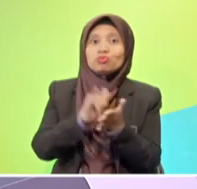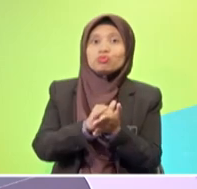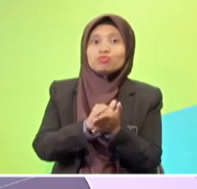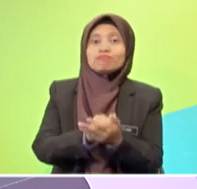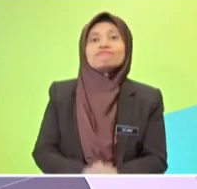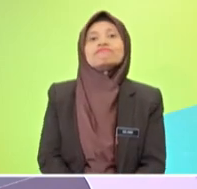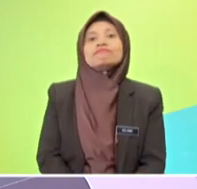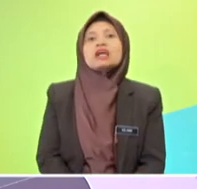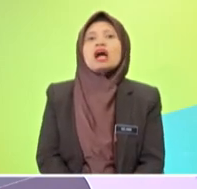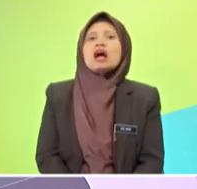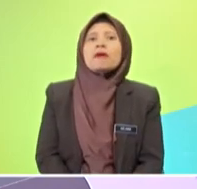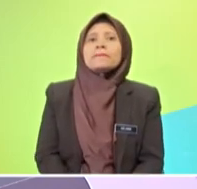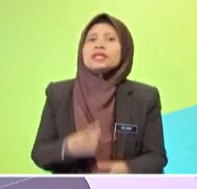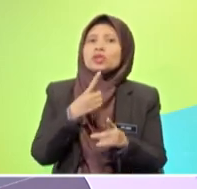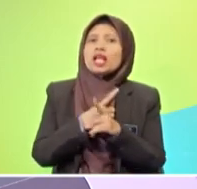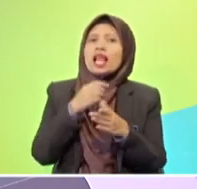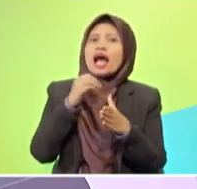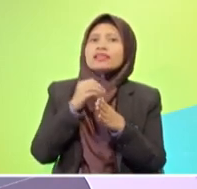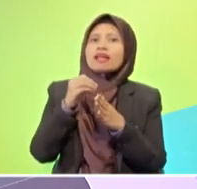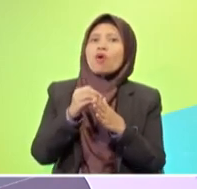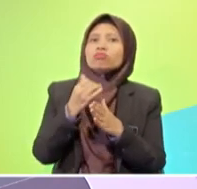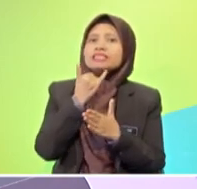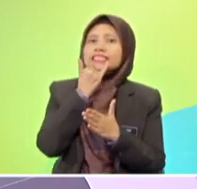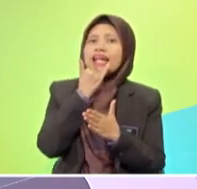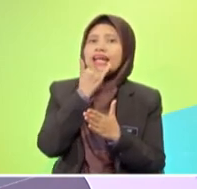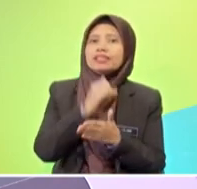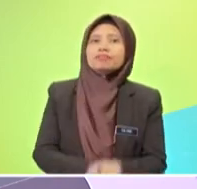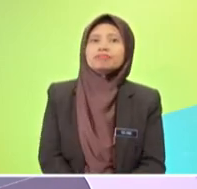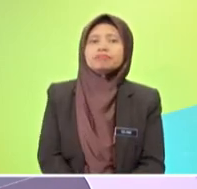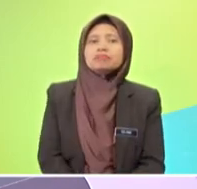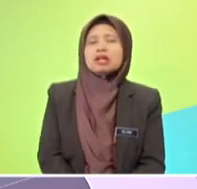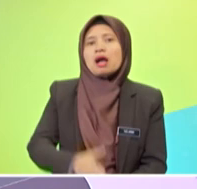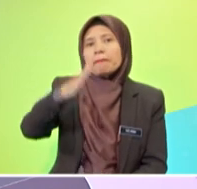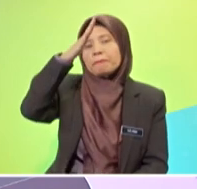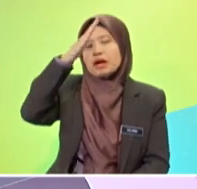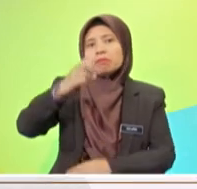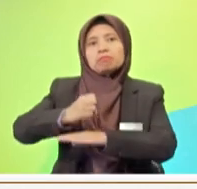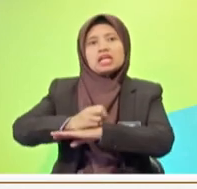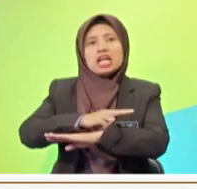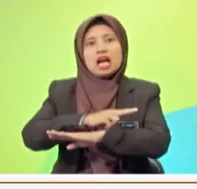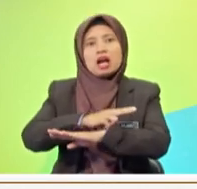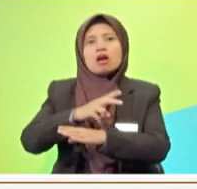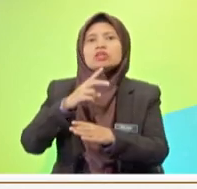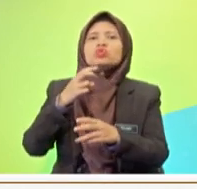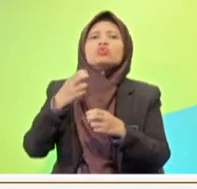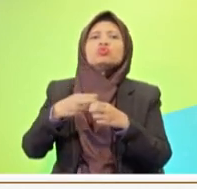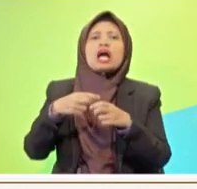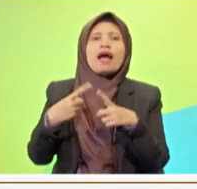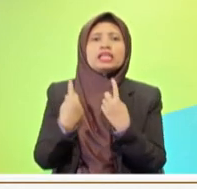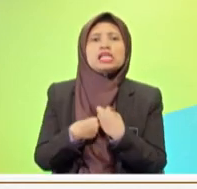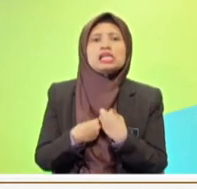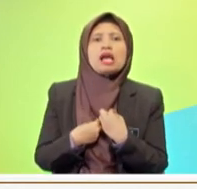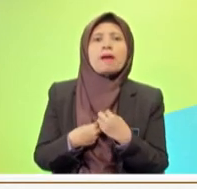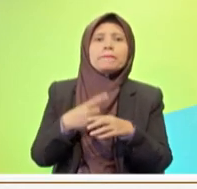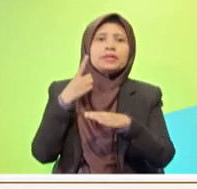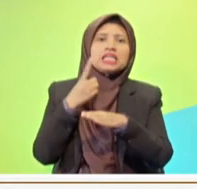tidak lihat Adakah betul baru kita bagi bintang Baiklah Pak Belalang berasa susah hati berani perjanjian dengan Baginda tadi Intan pun telah